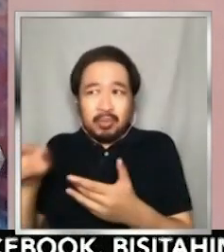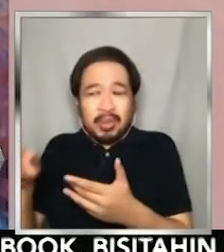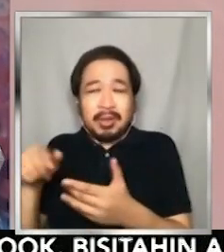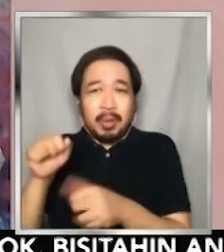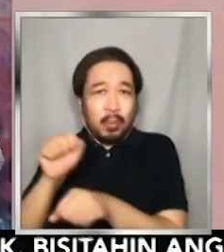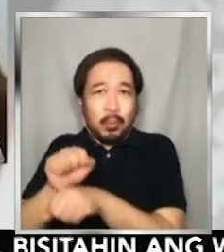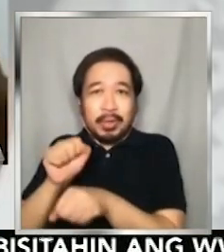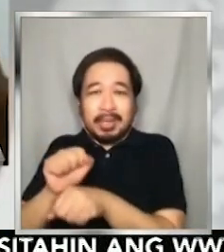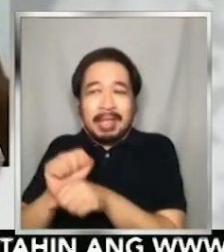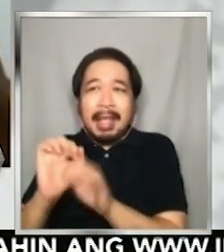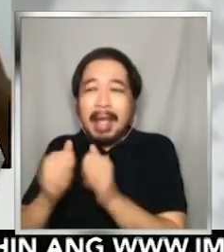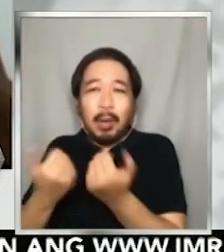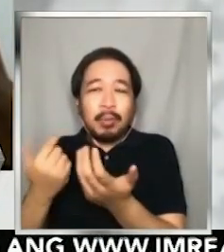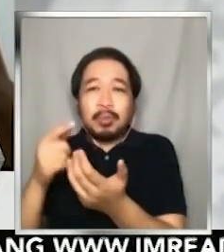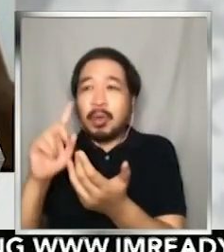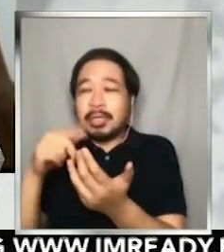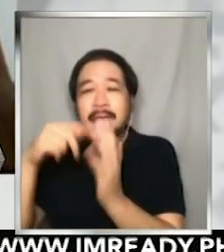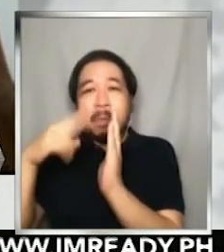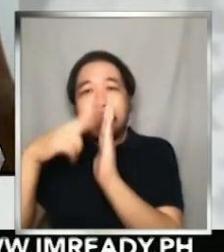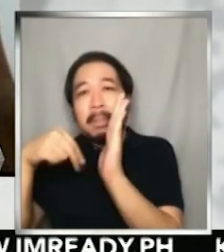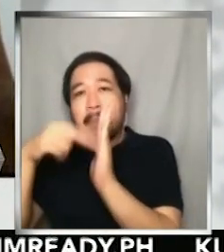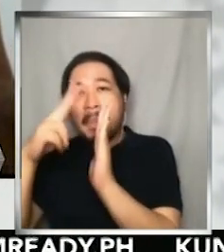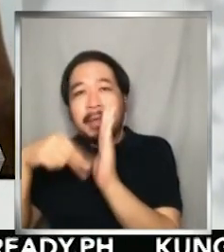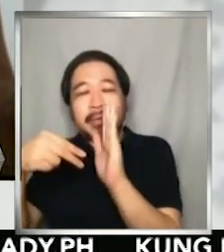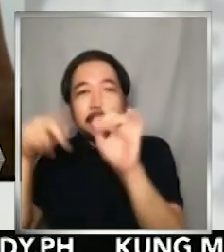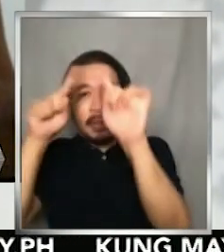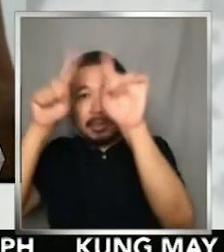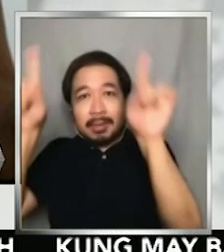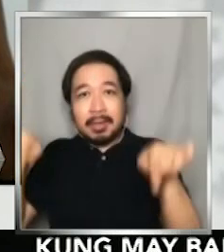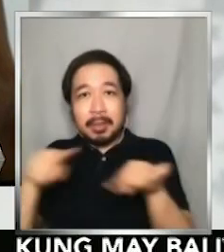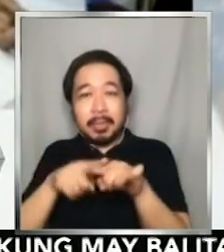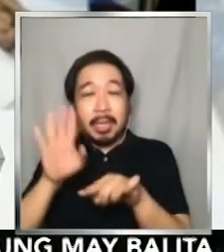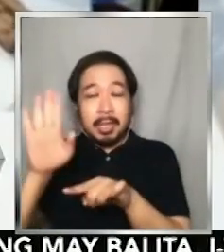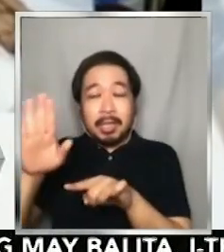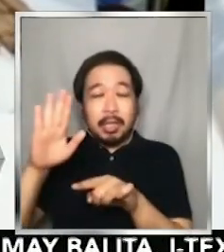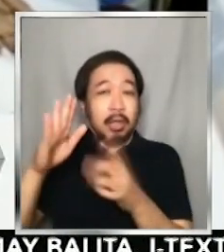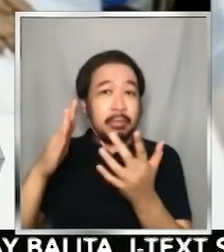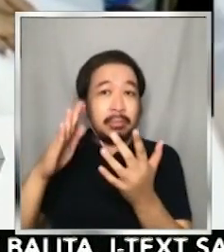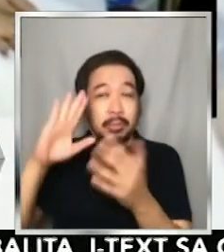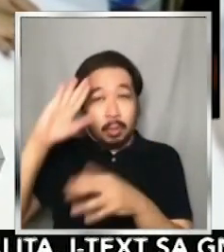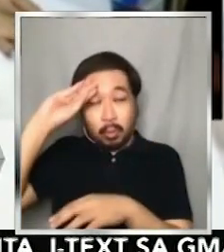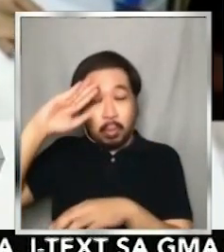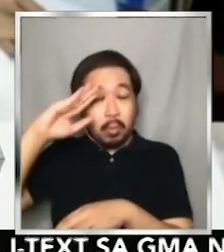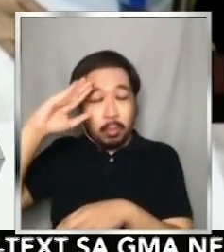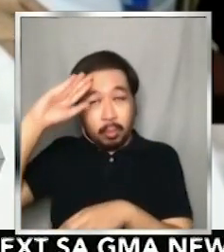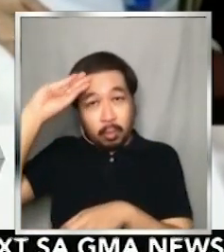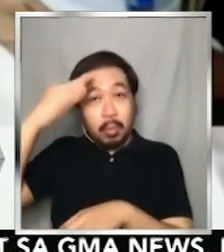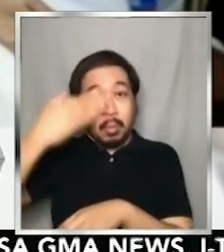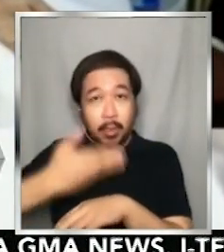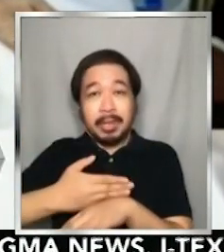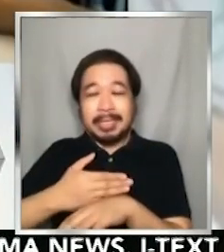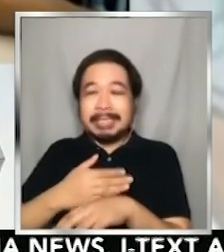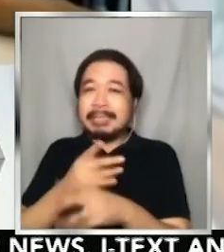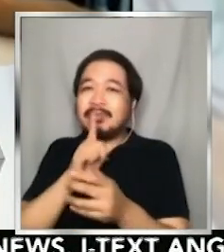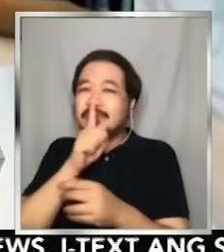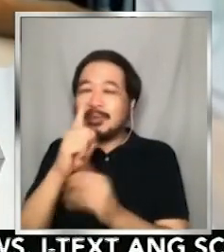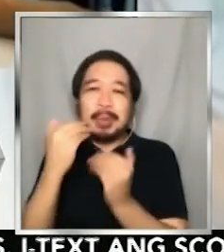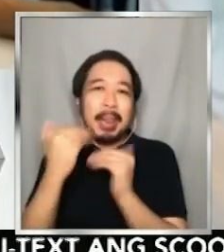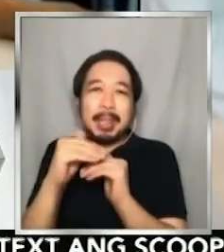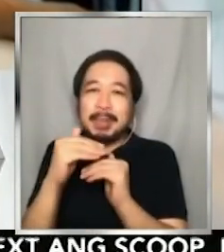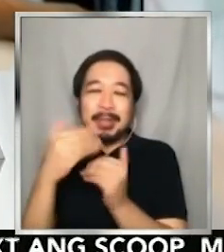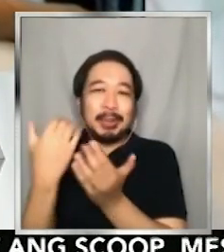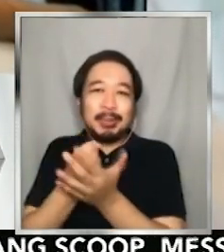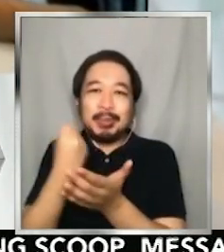mga signage. Ang panganay nila, maliit lang din ang kita sa construction. Hindi rin biro ang pangangailangan ng kanilang 7 anak, ang